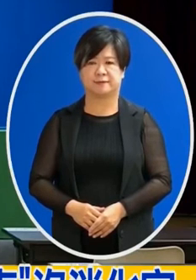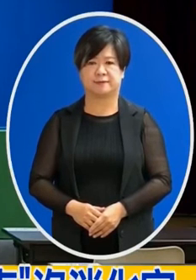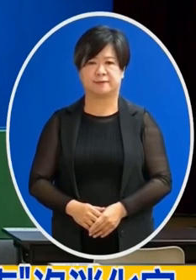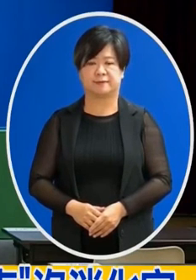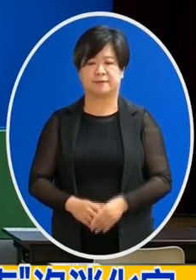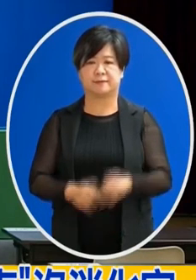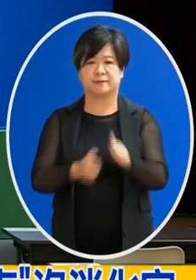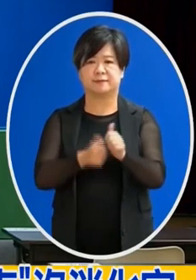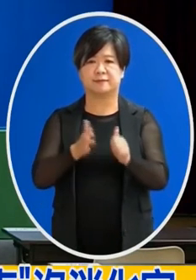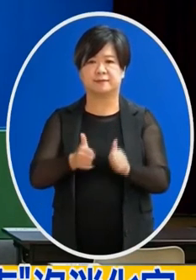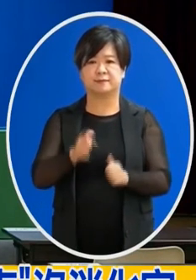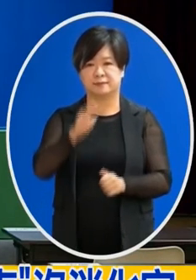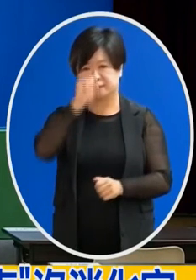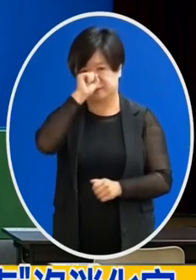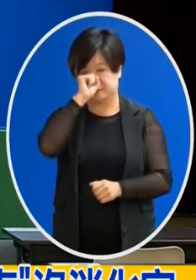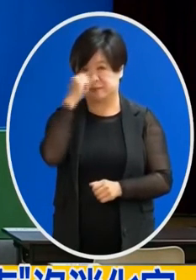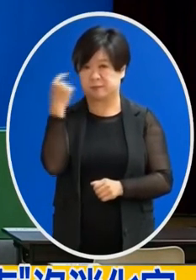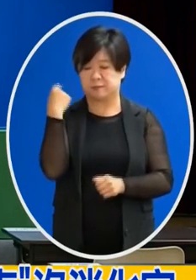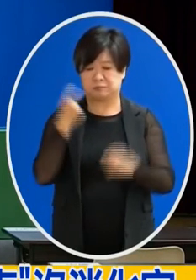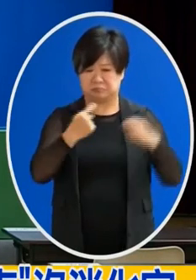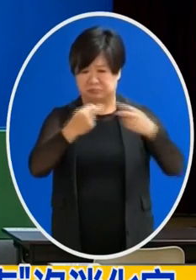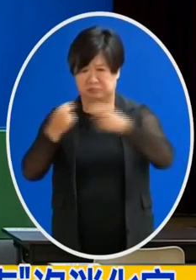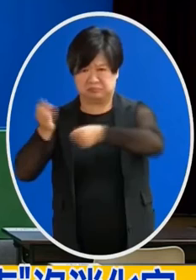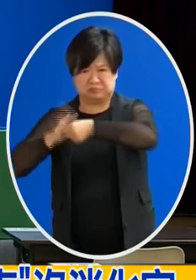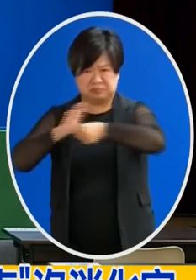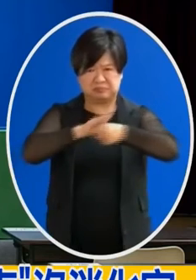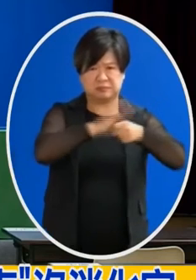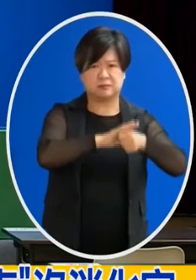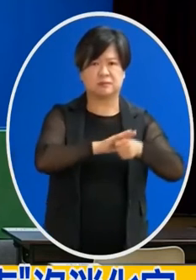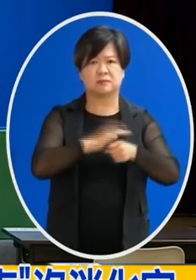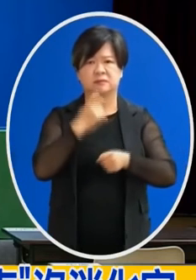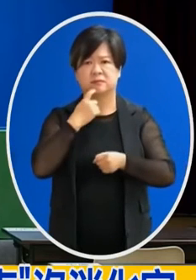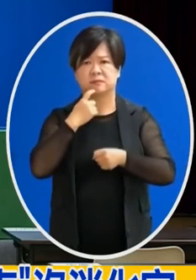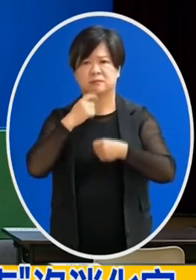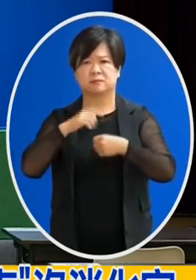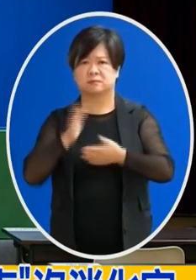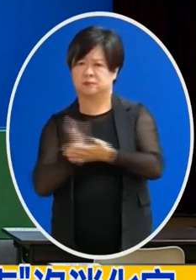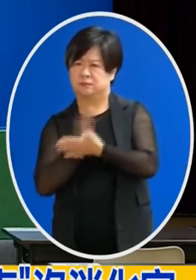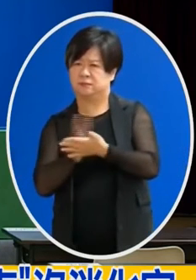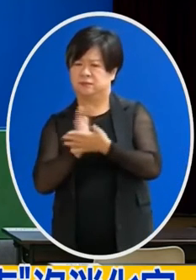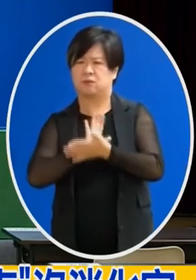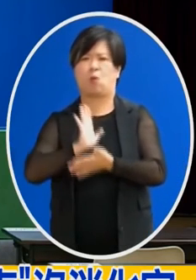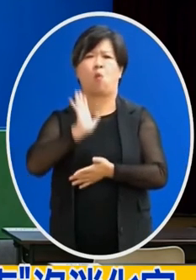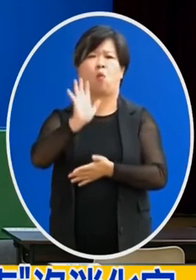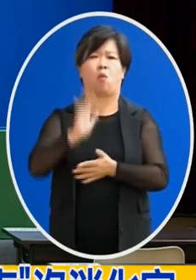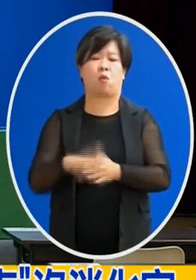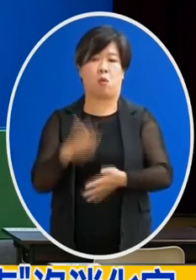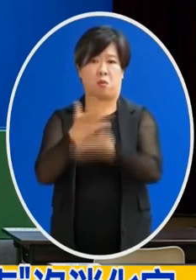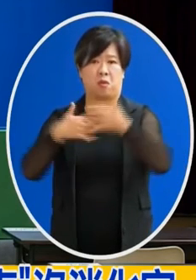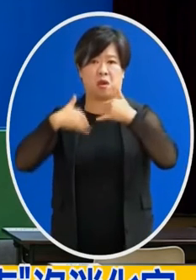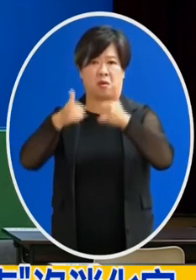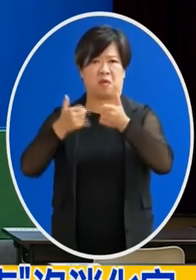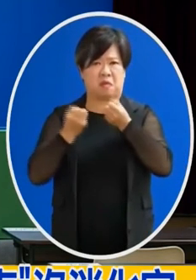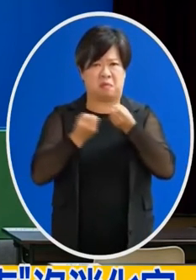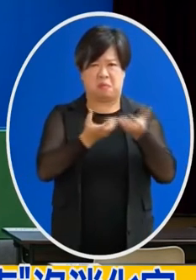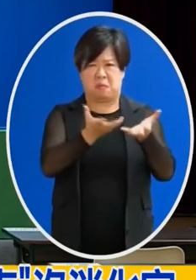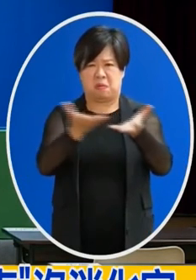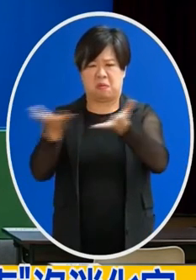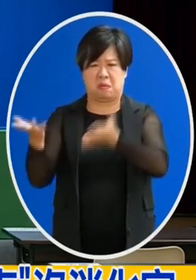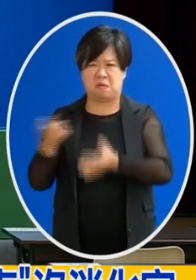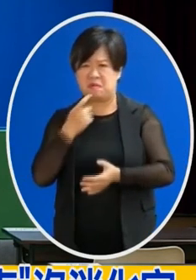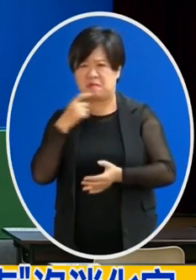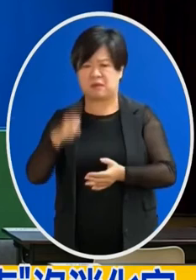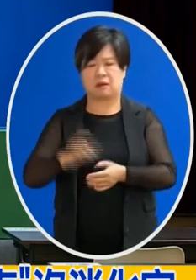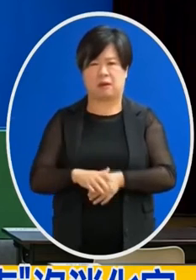副指挥官好，昨天校正回归数据出来后引发外界质疑跟批评，那网络社群更是被相关的话